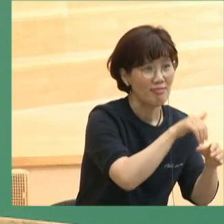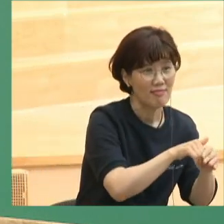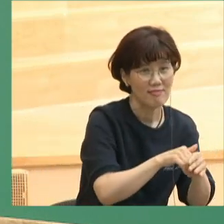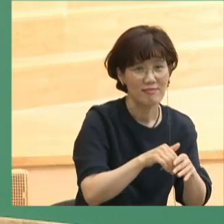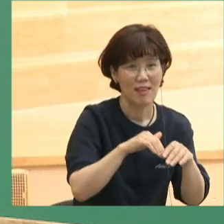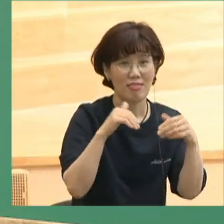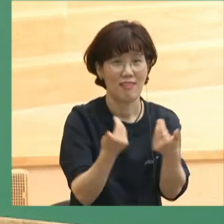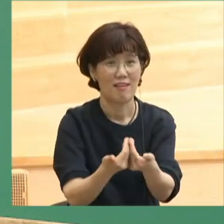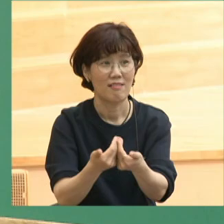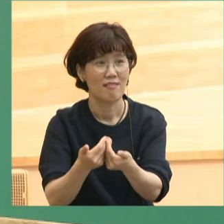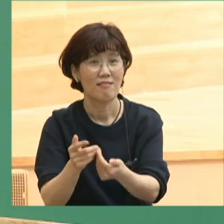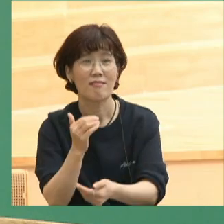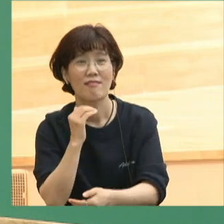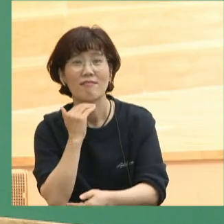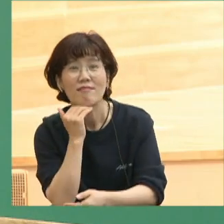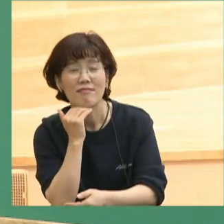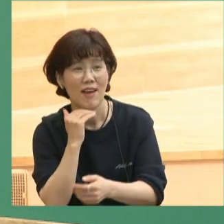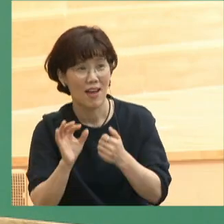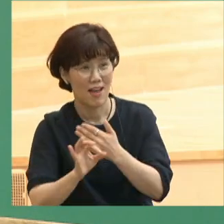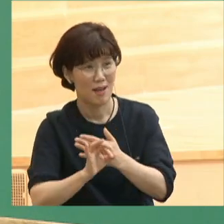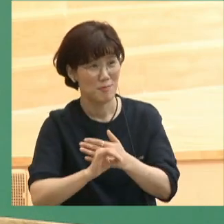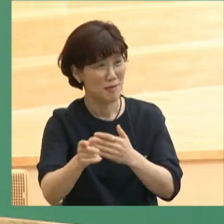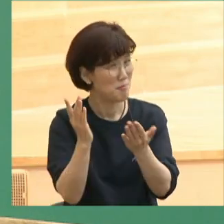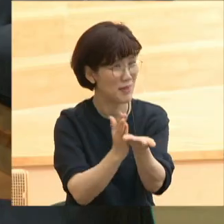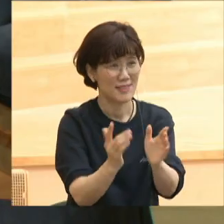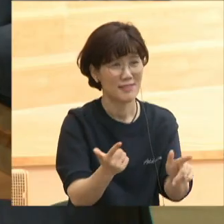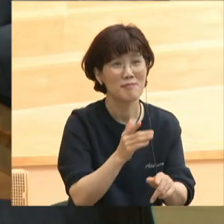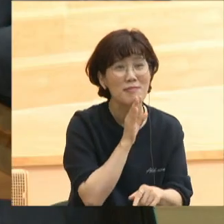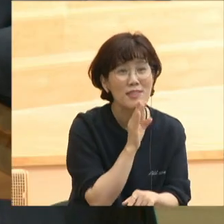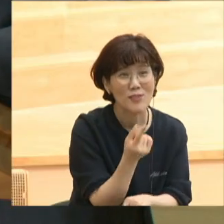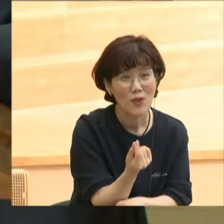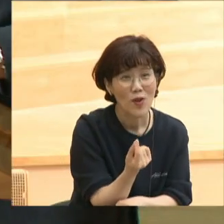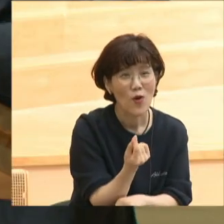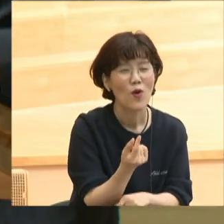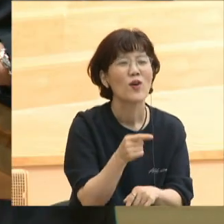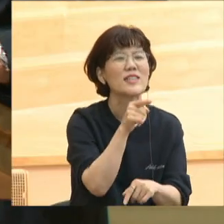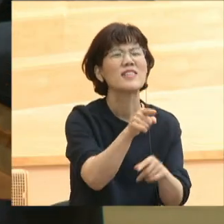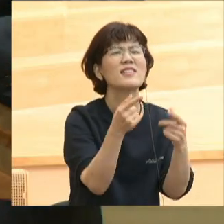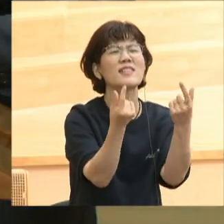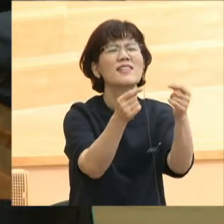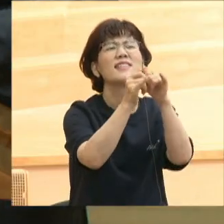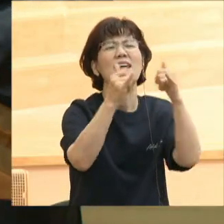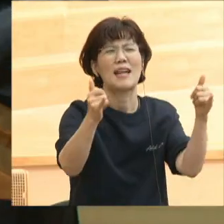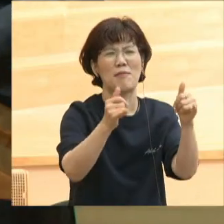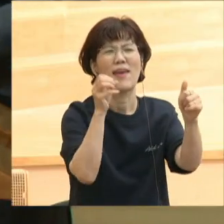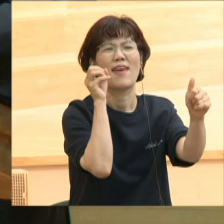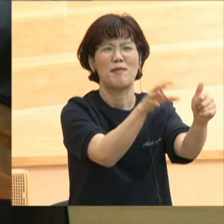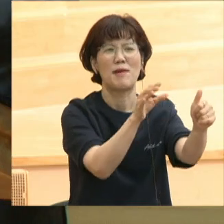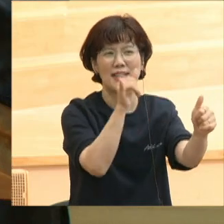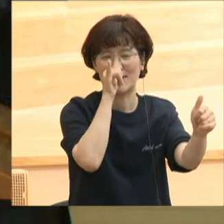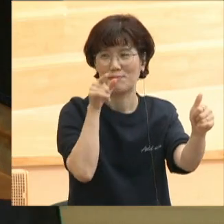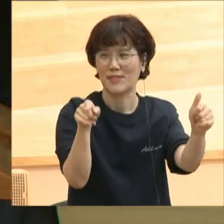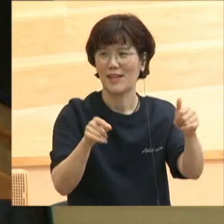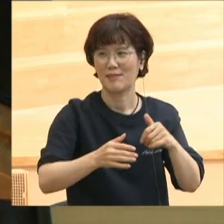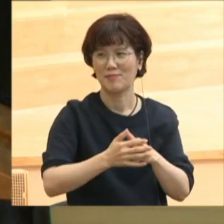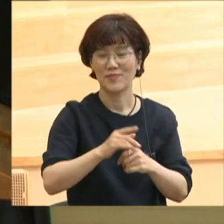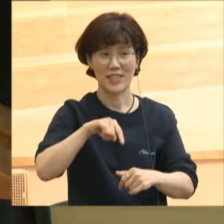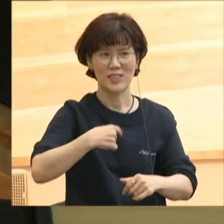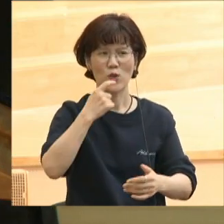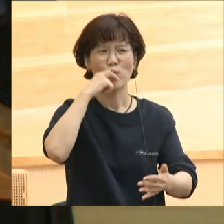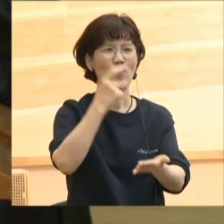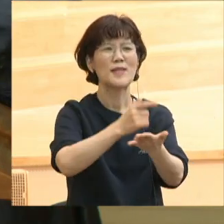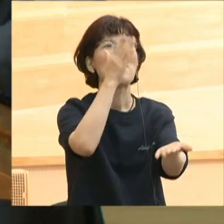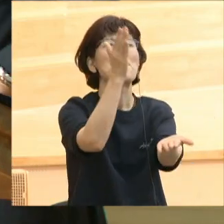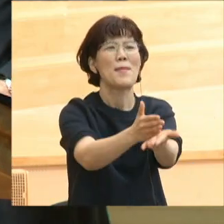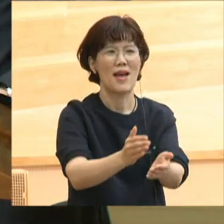그러고, 그러면 앞뒤가 안 맞지. 그런 사람들을 향해서 오늘 성경이 뭐라고 말하냐? 한번 읽어볼까요? 읽습니다. 시작. 스스로